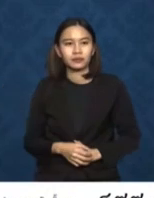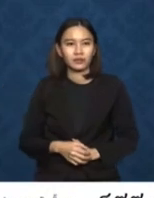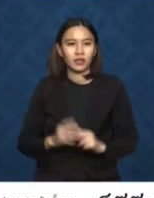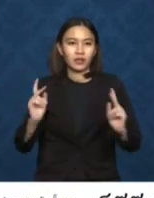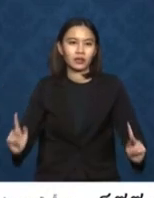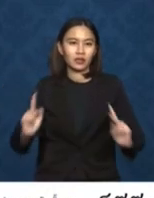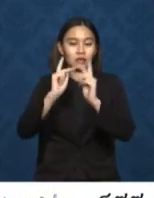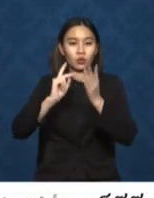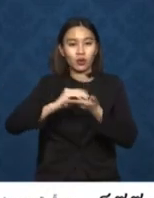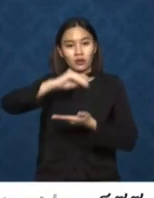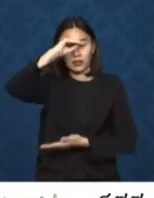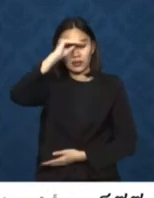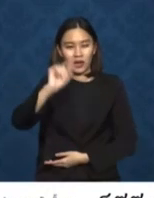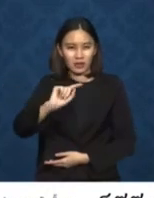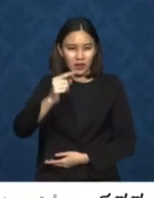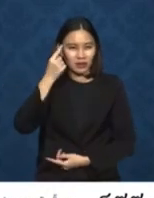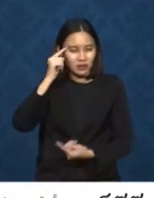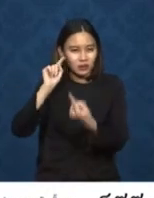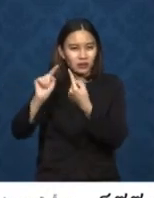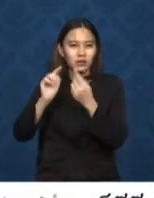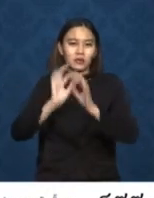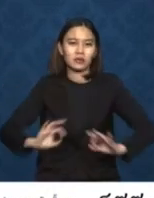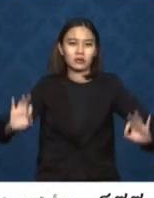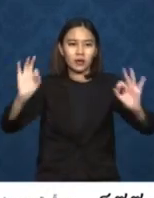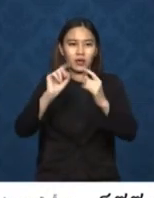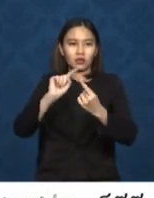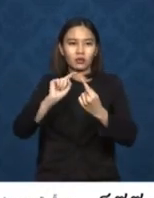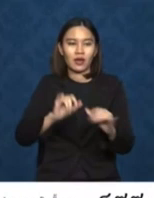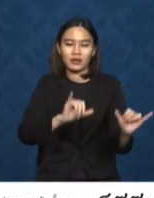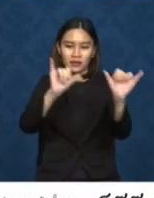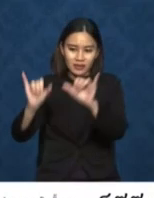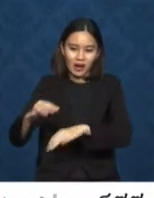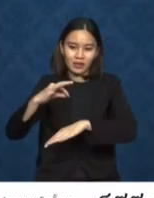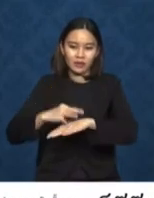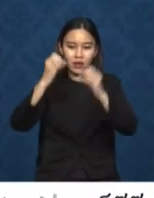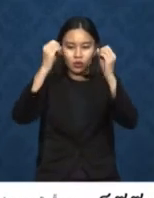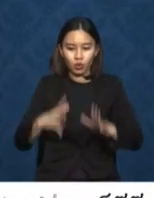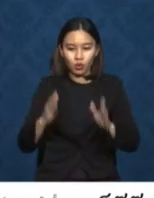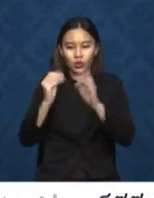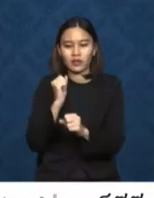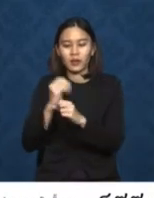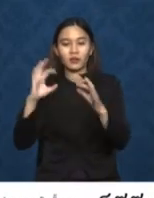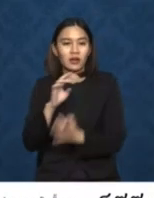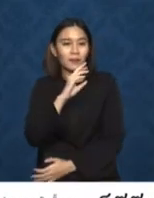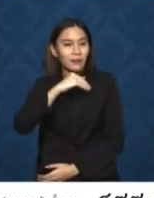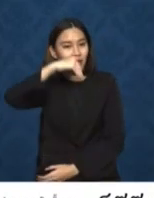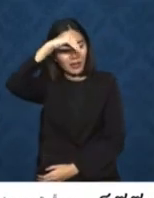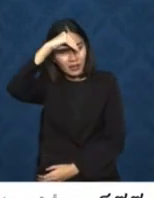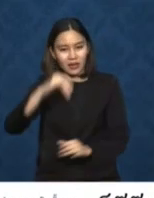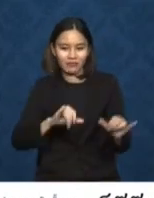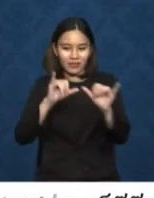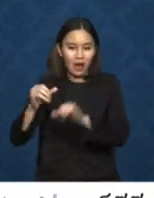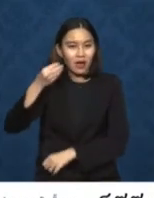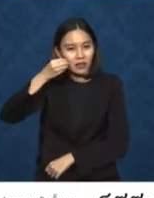กรษติการยัได้ตนักขอสิทิารณนการยกยายตำแหน่งคและบกกรรกรณใกศึษาก